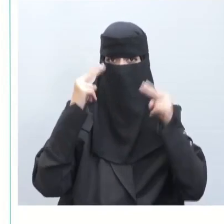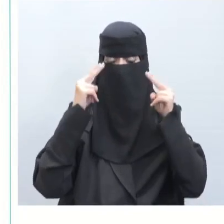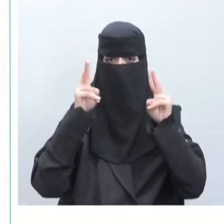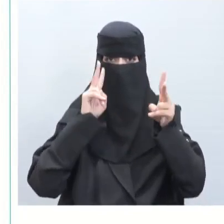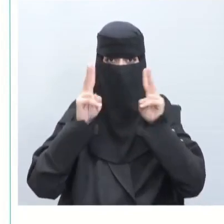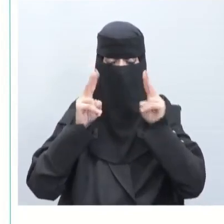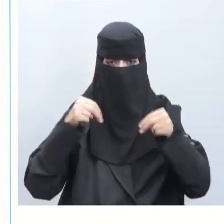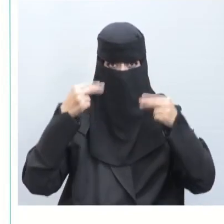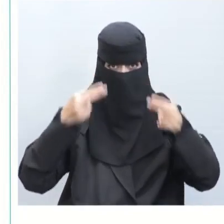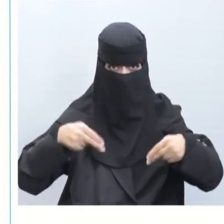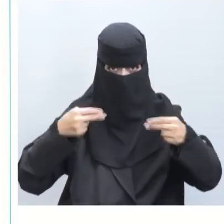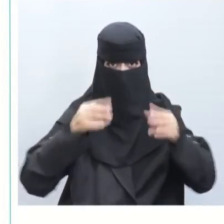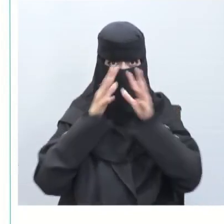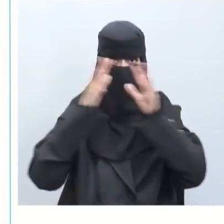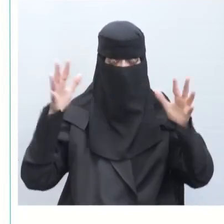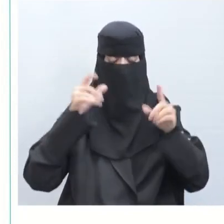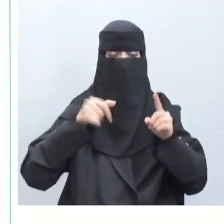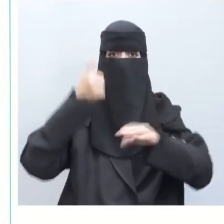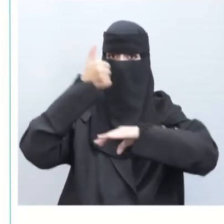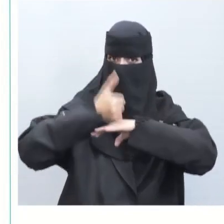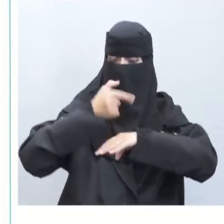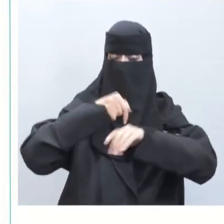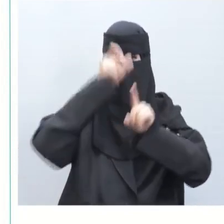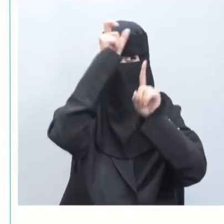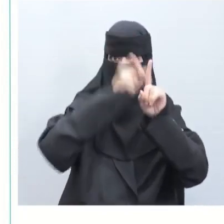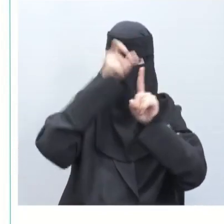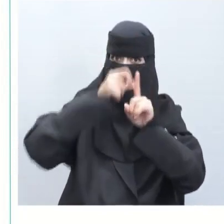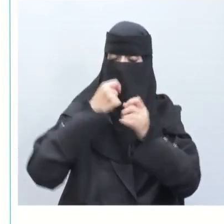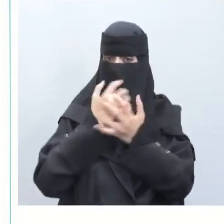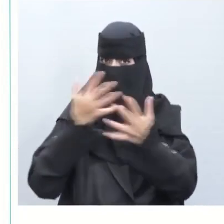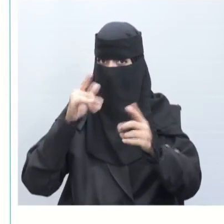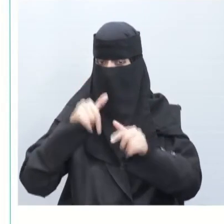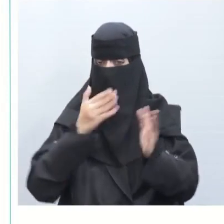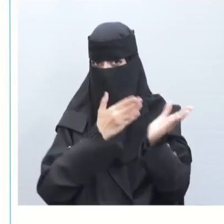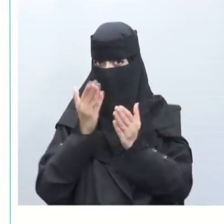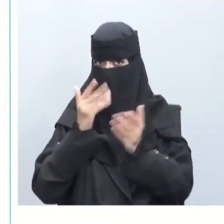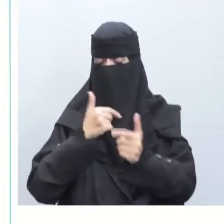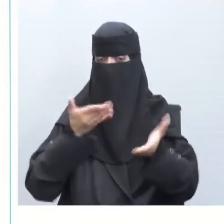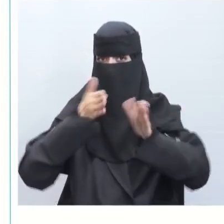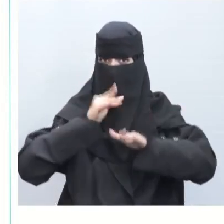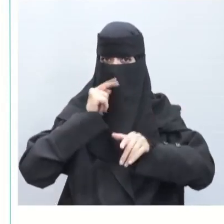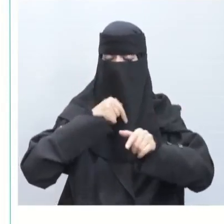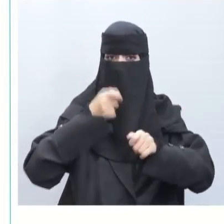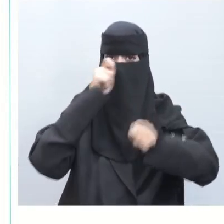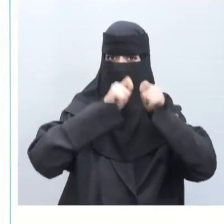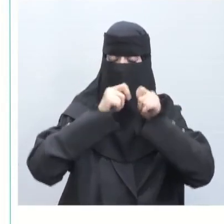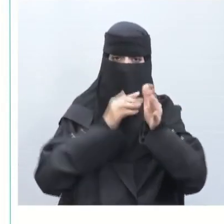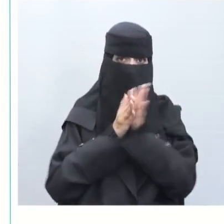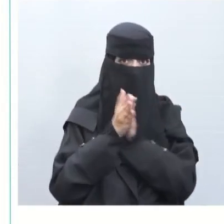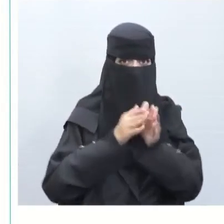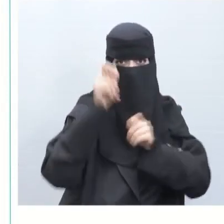او رئيسه يكون لها جمهور كبير وعدد حضور اكبر قد تهتم في استخدام الاساليب